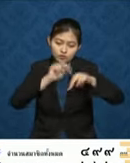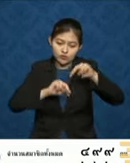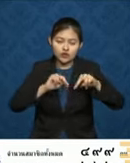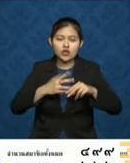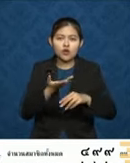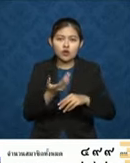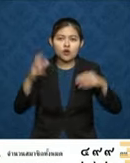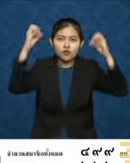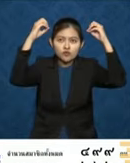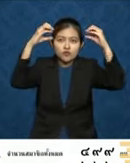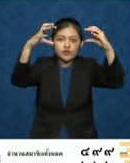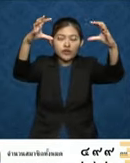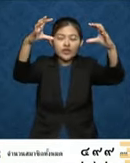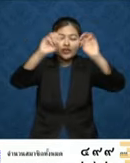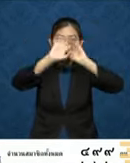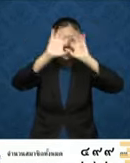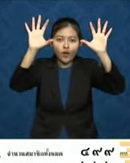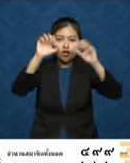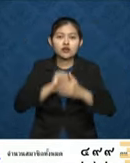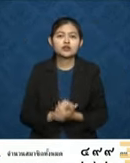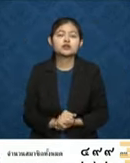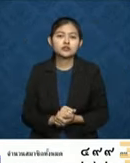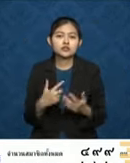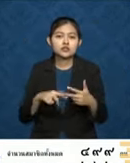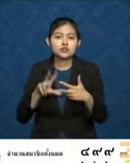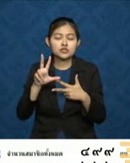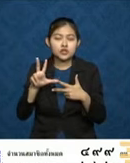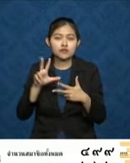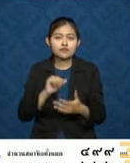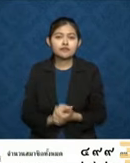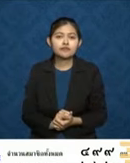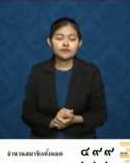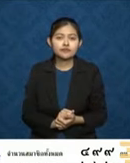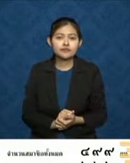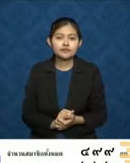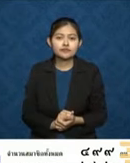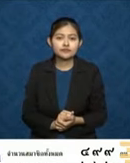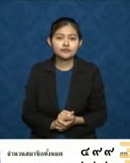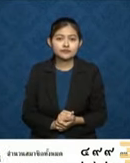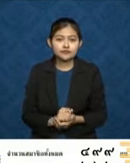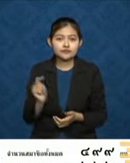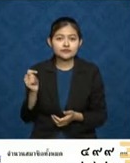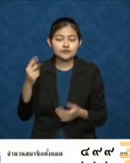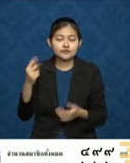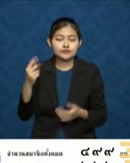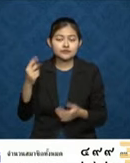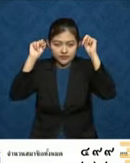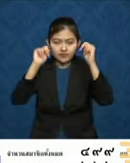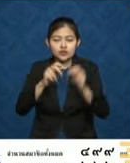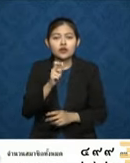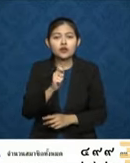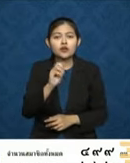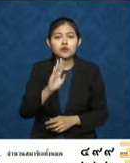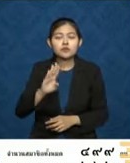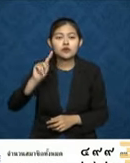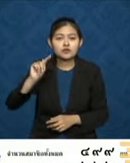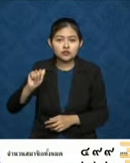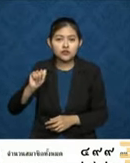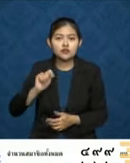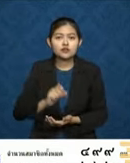ส่องสว่างให้ด้วยครับเอ่อเรื่องที่ 3ครับได้รับแจ้งจากนายธีรพงษ์การสุดนายกอบตตำบล